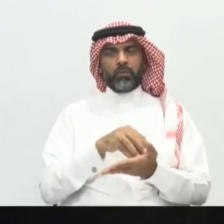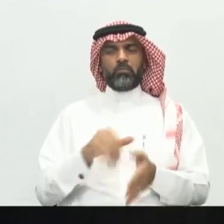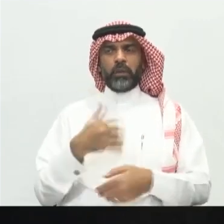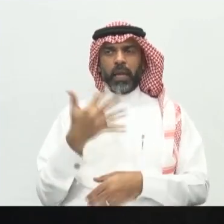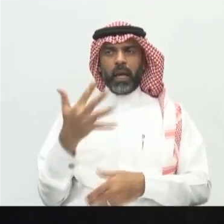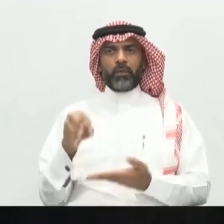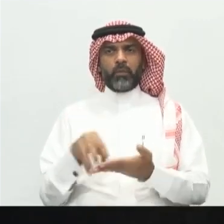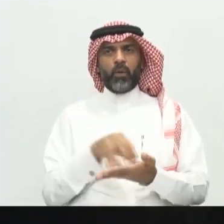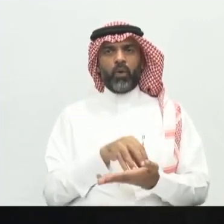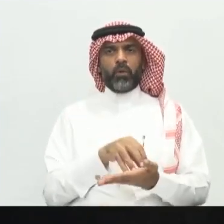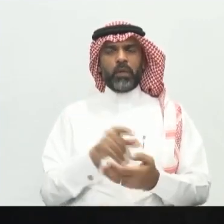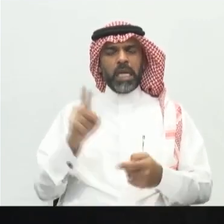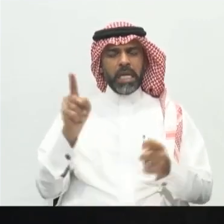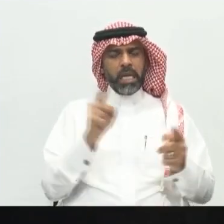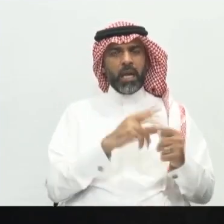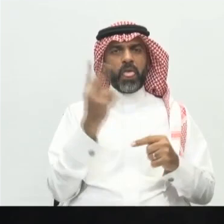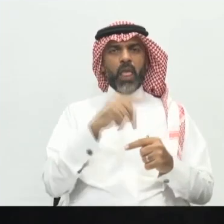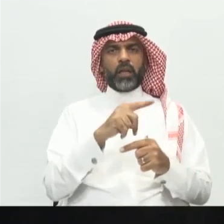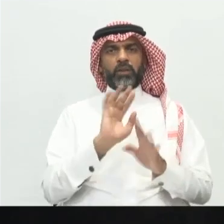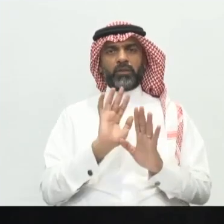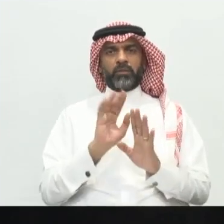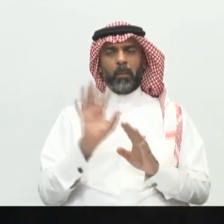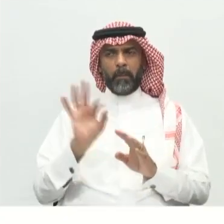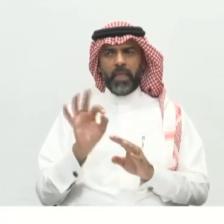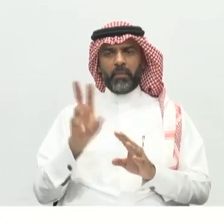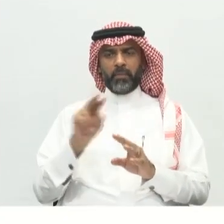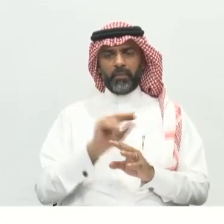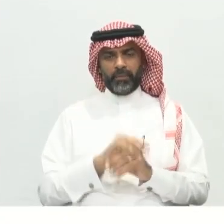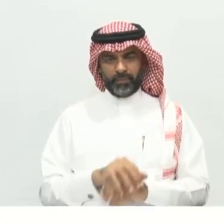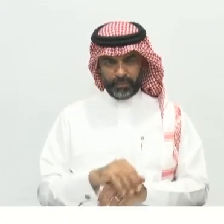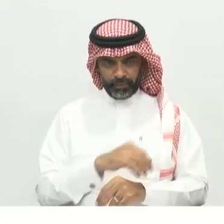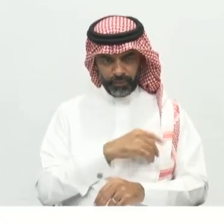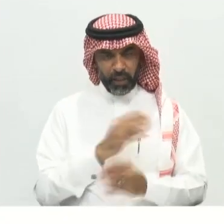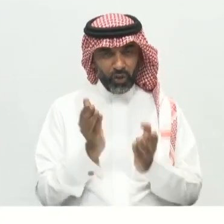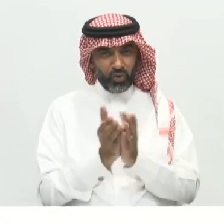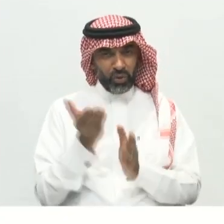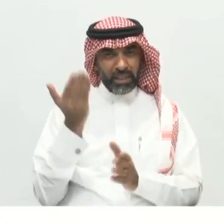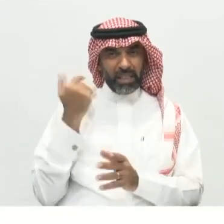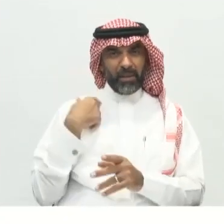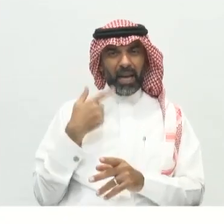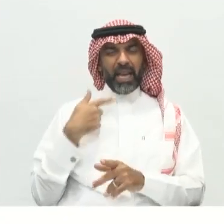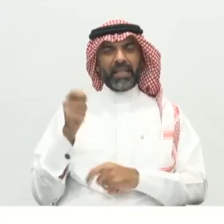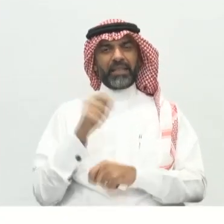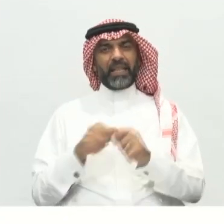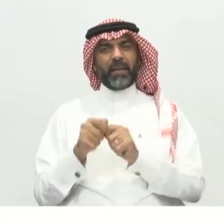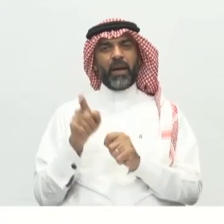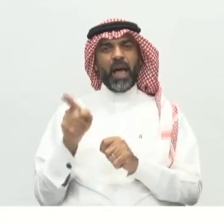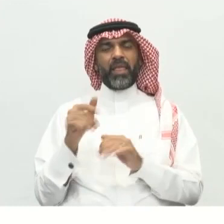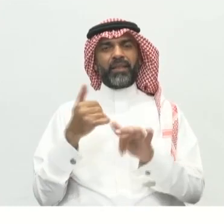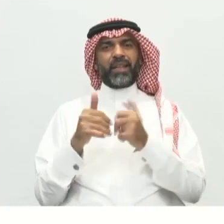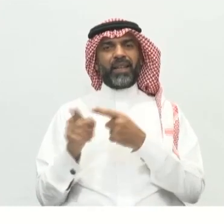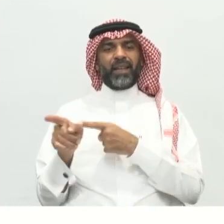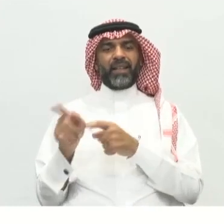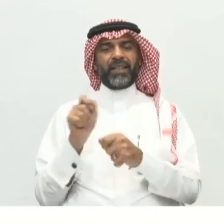بعمل عده نسخ من هذه الامثله نتذكر معا في الدروس السابقه استخدمنا هذه الطريقه